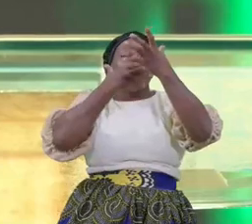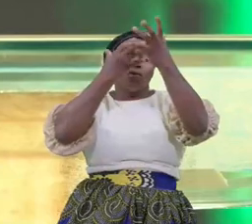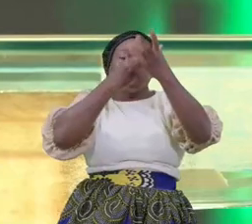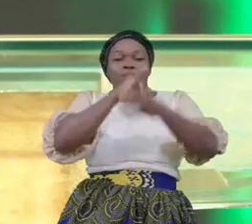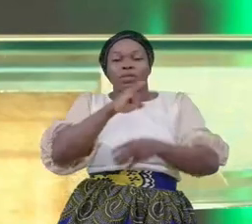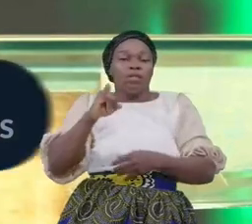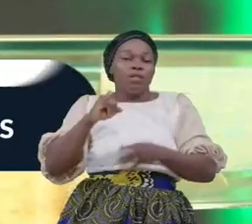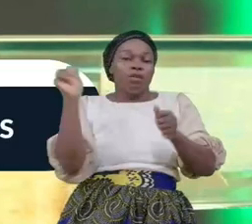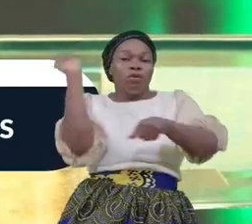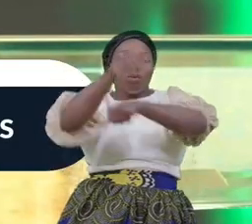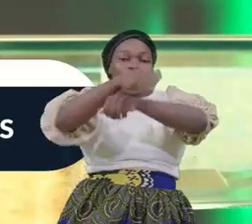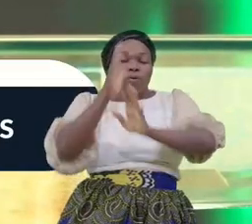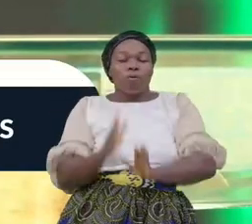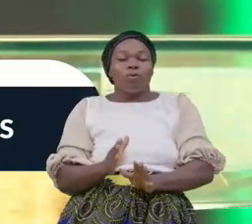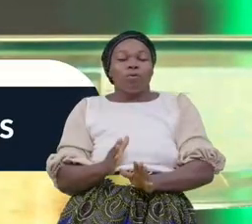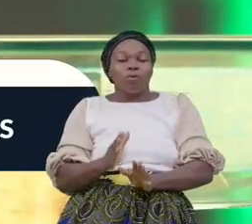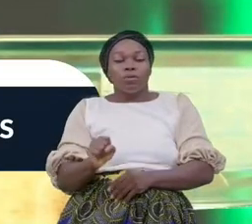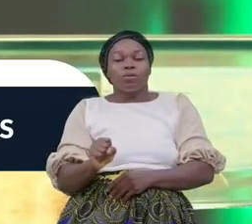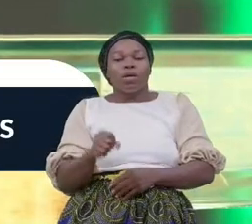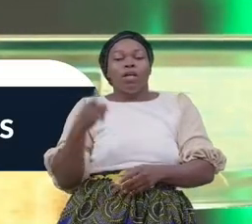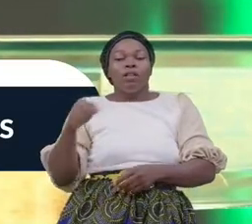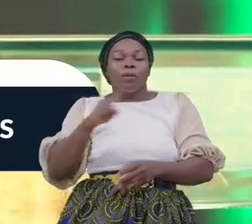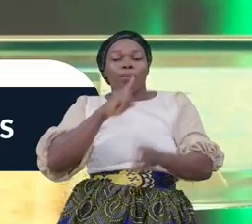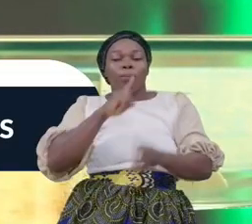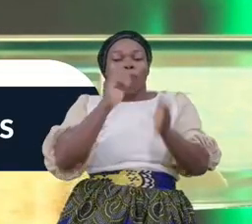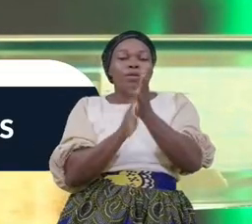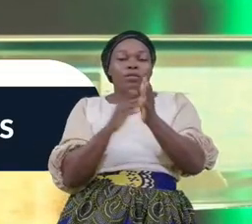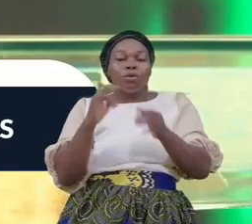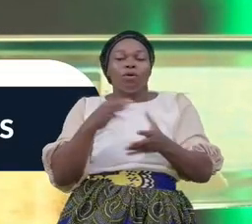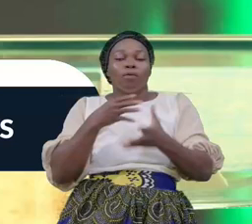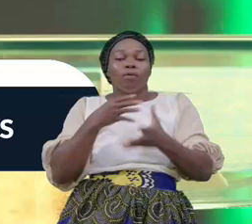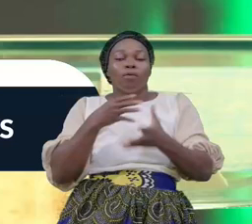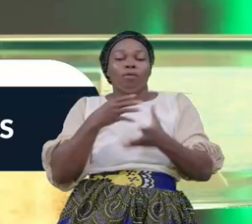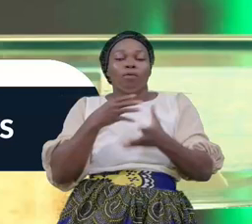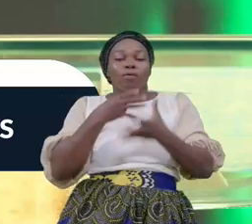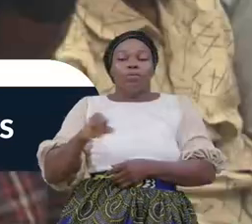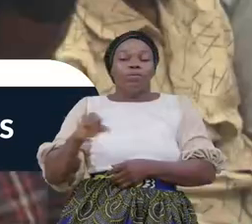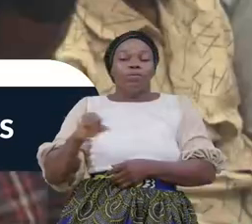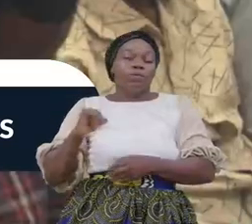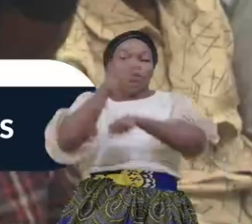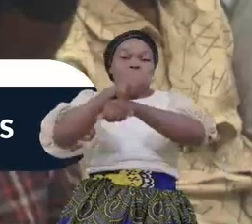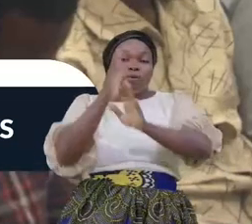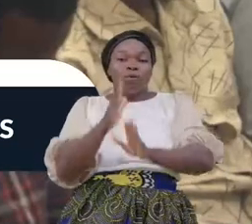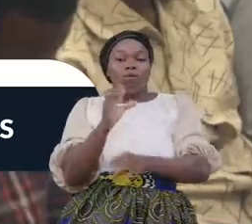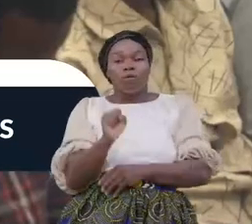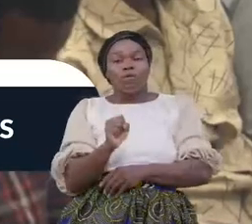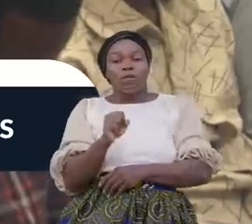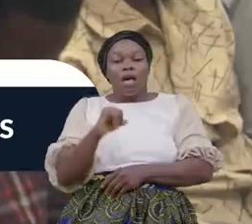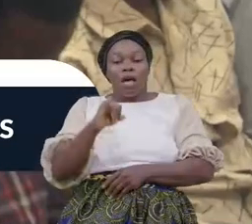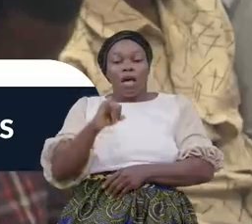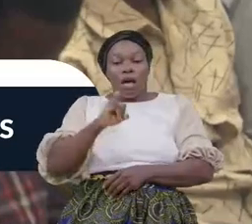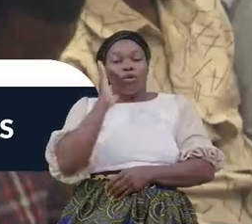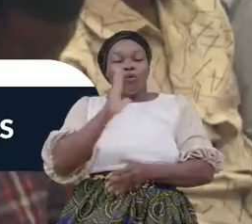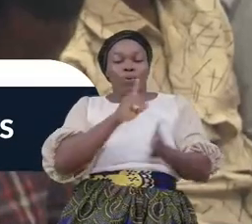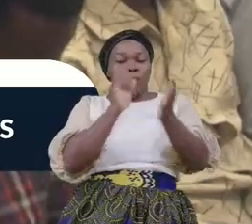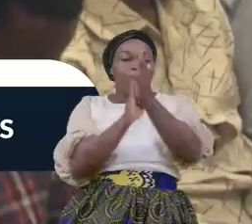vainqueurs qui crient. La louange des vainqueurs qui crient. Moi, je vais louer le